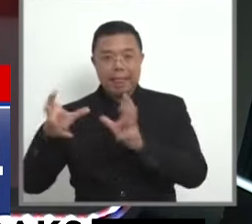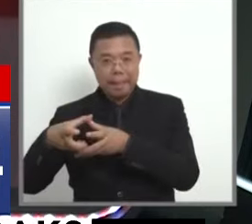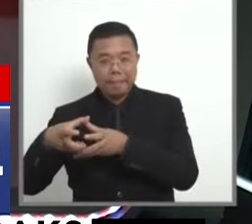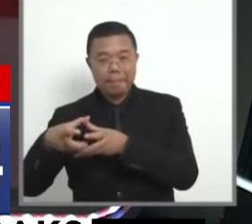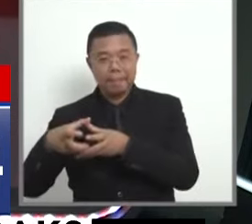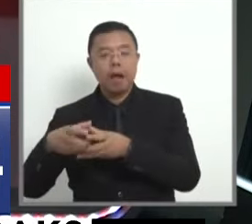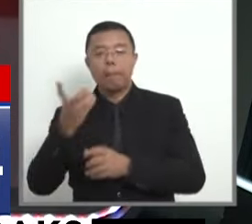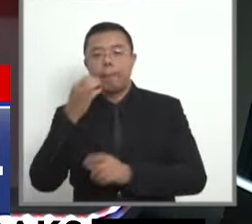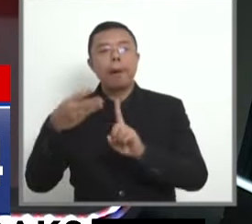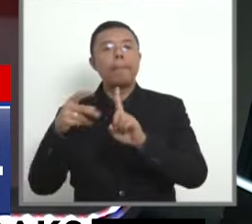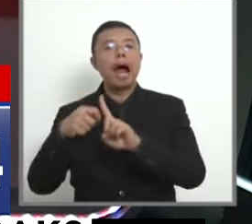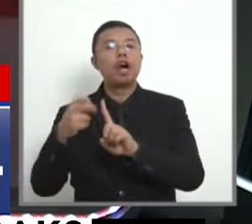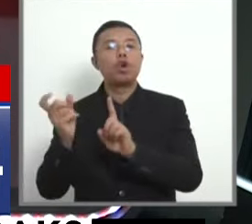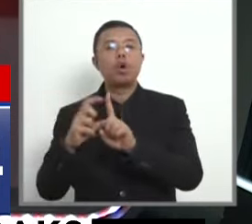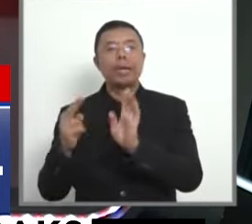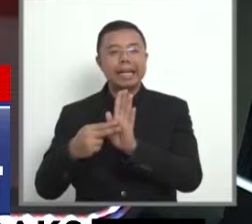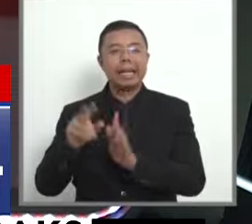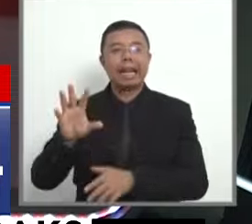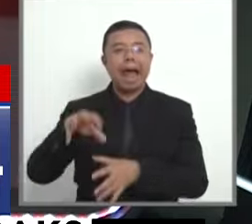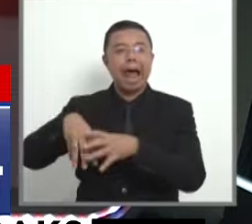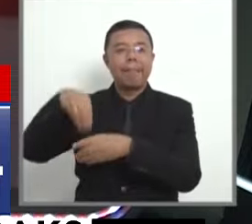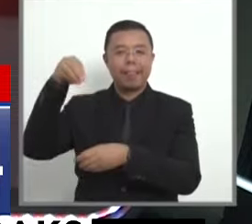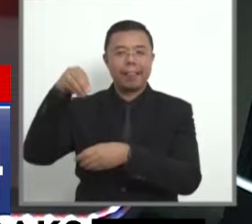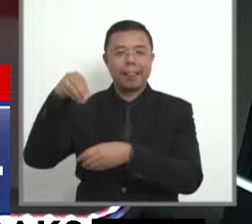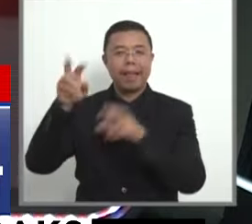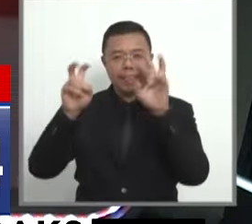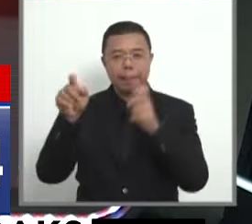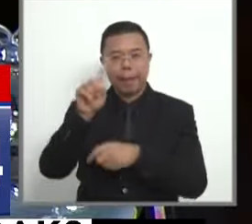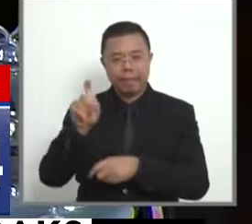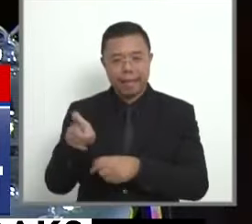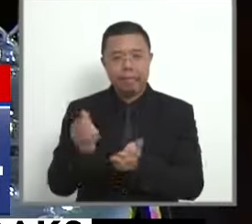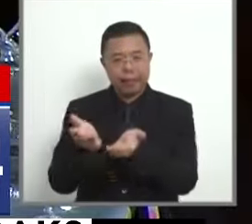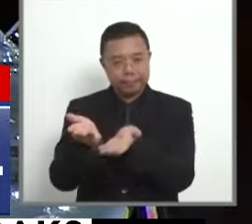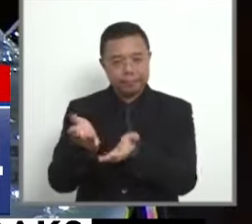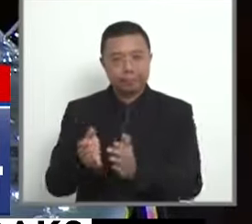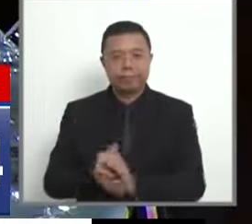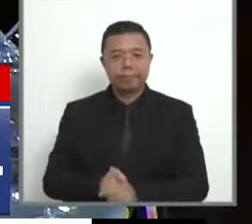Bahrudin untuk mengambil subtema pertanyaan yang ada di dalam